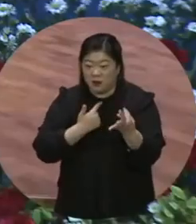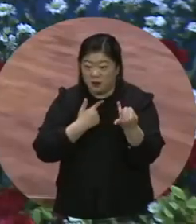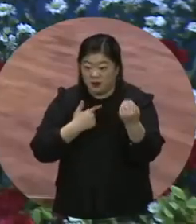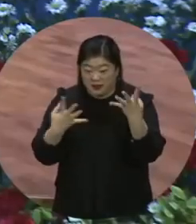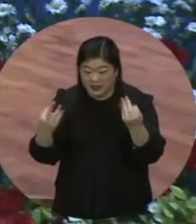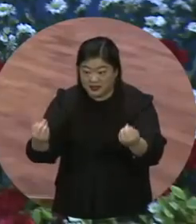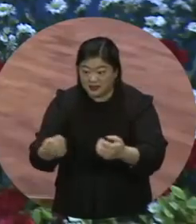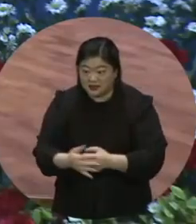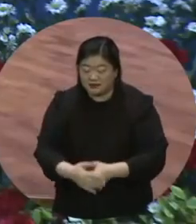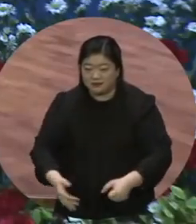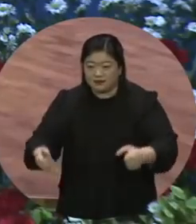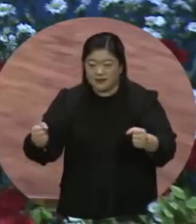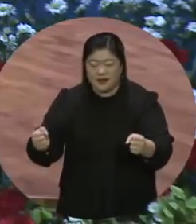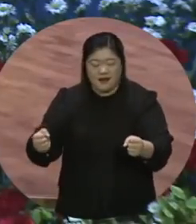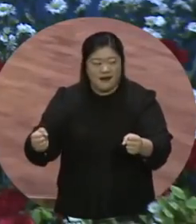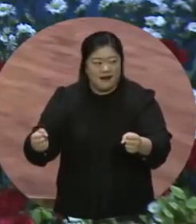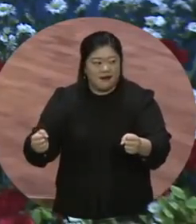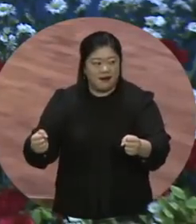하루에.